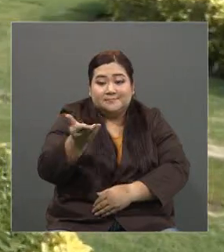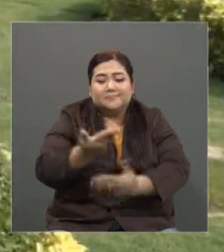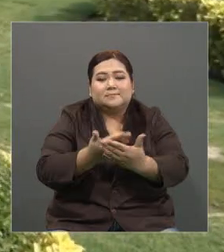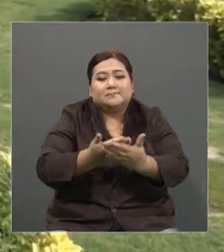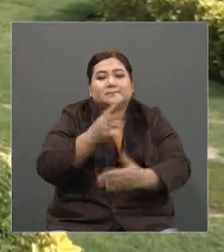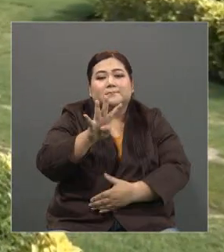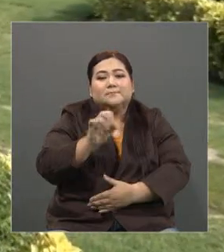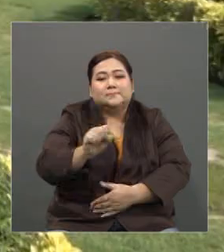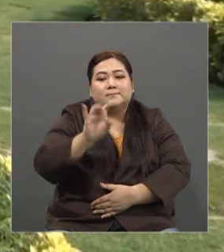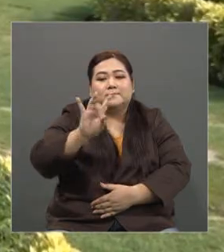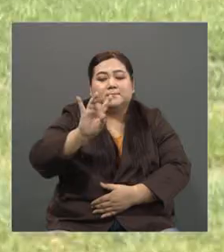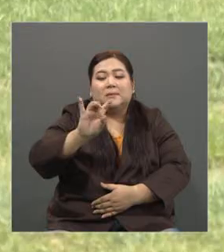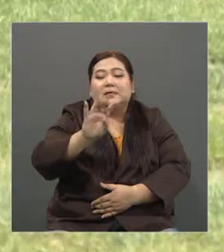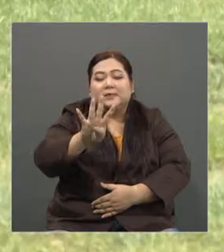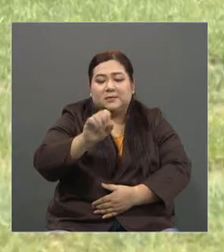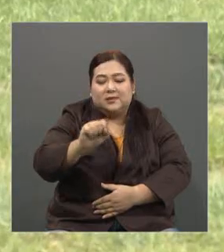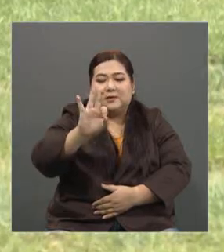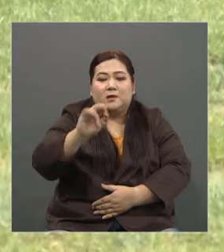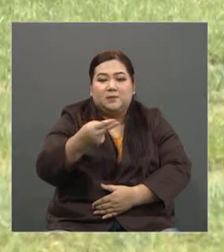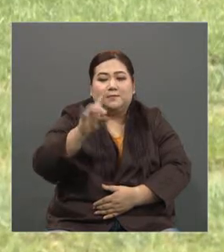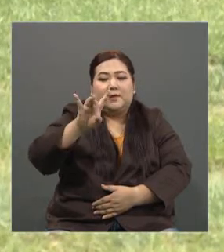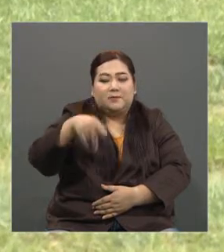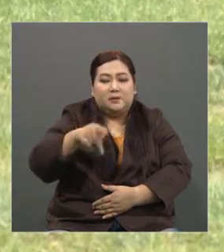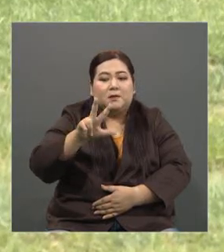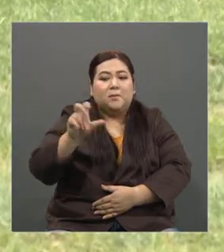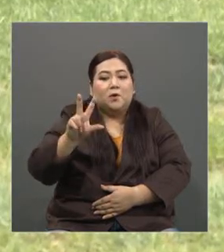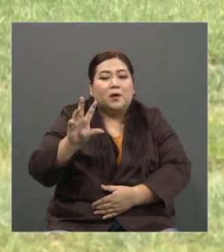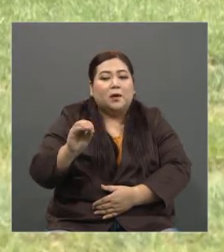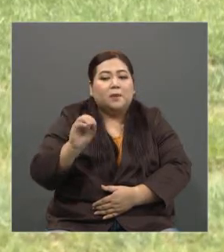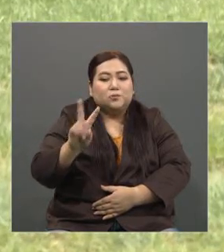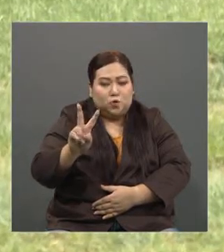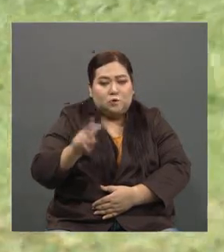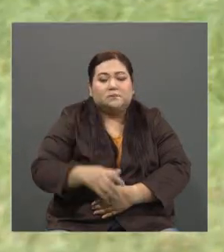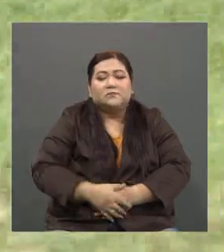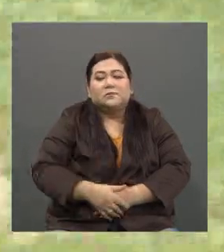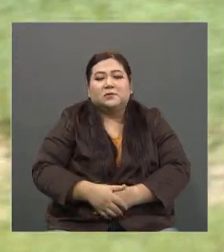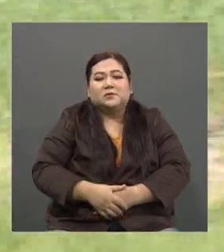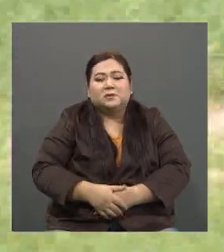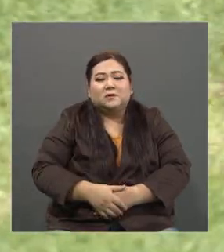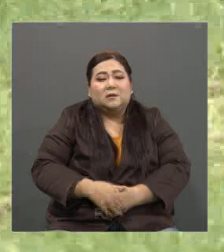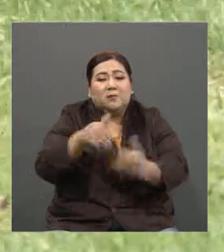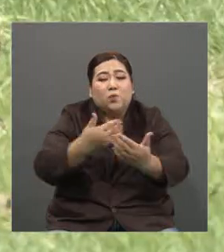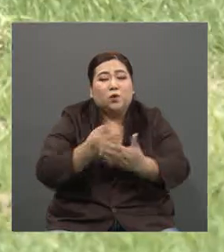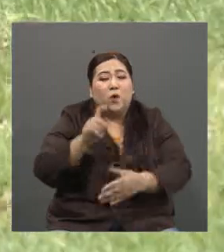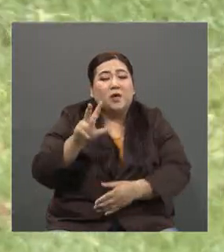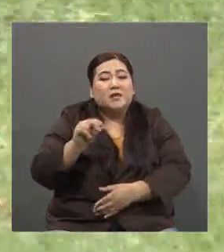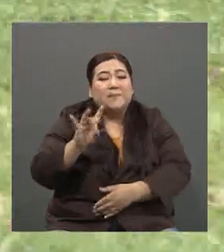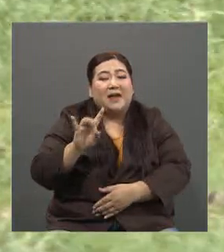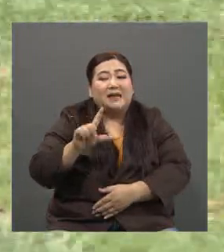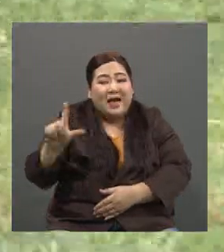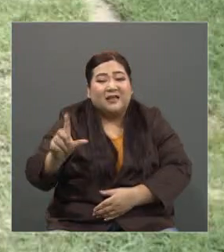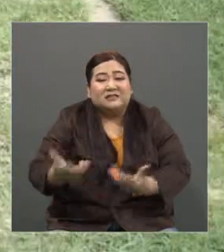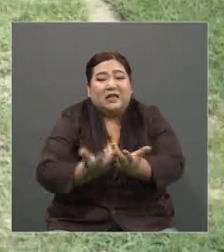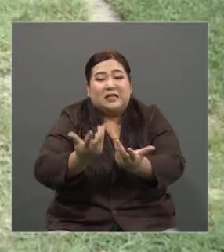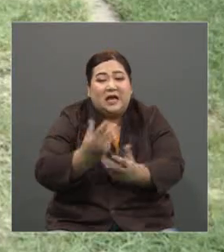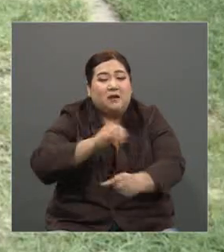498,352 บาทด้กันมันก็จะไมใช่ 138 ล้านบาทที่บอกวามีขาววไปปรบปงท